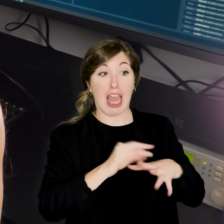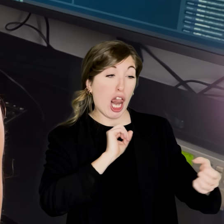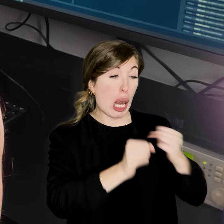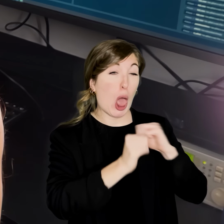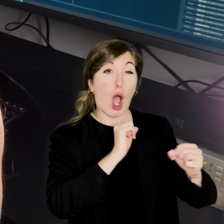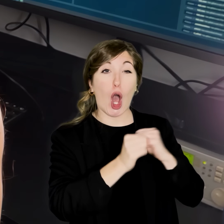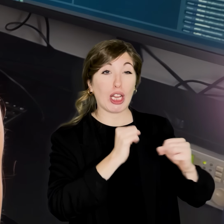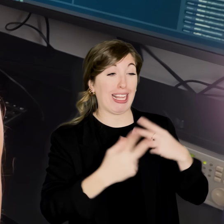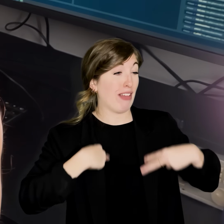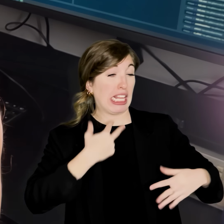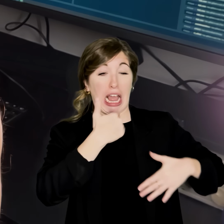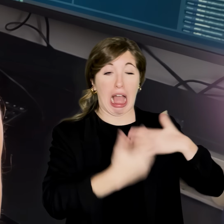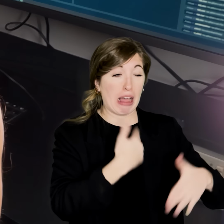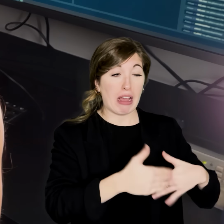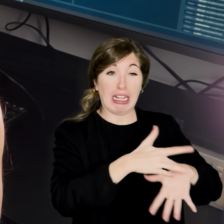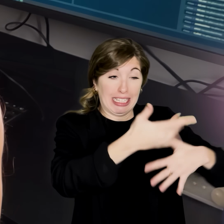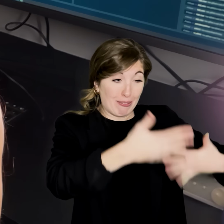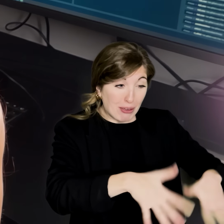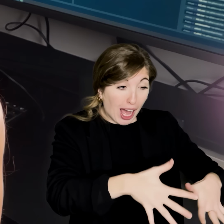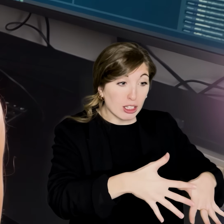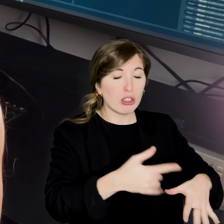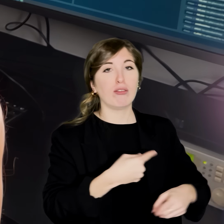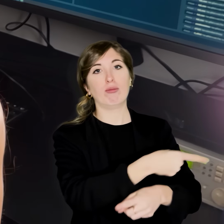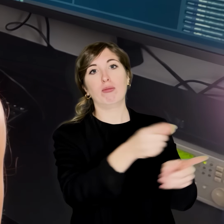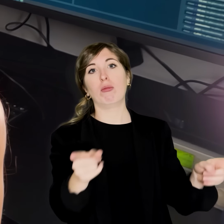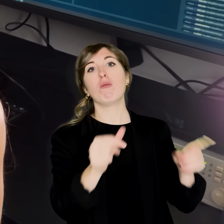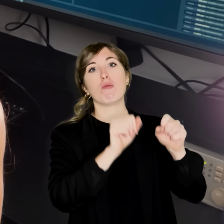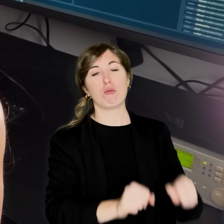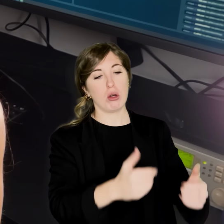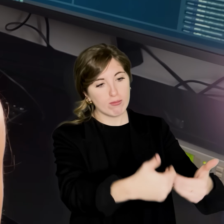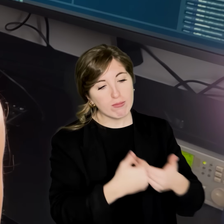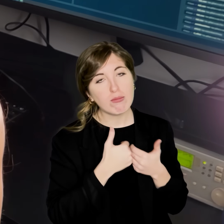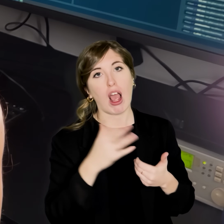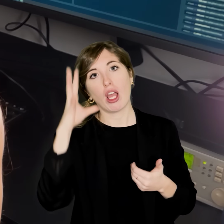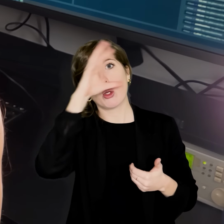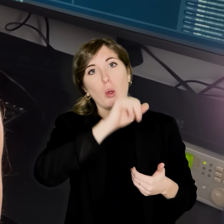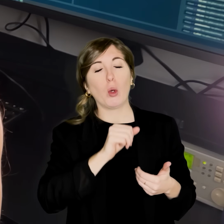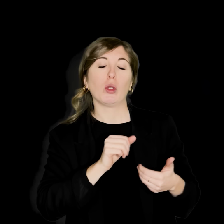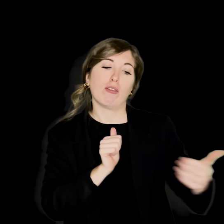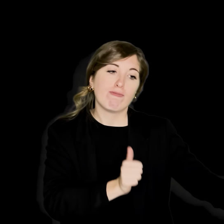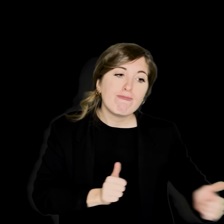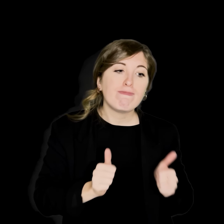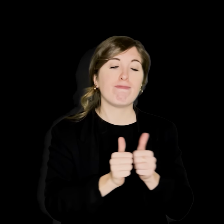loro vi possono davvero comprendere aiutare e lottare al vostro fianco